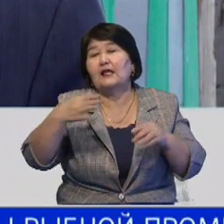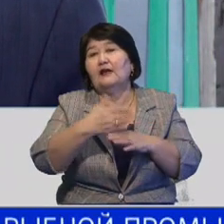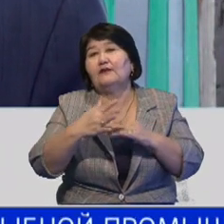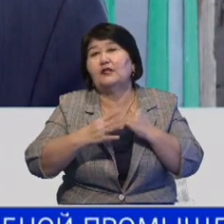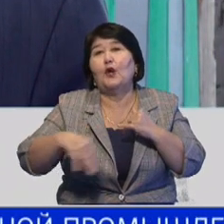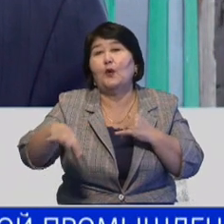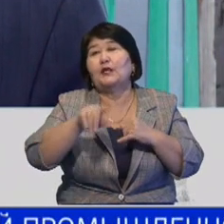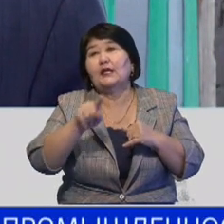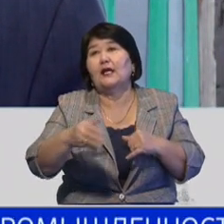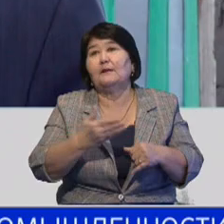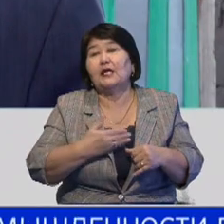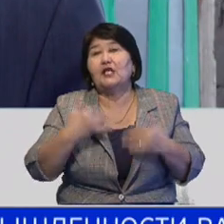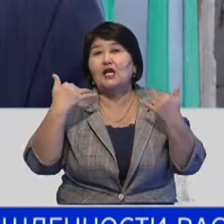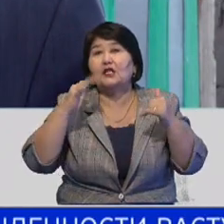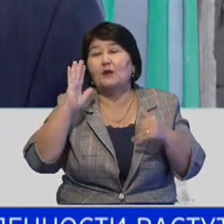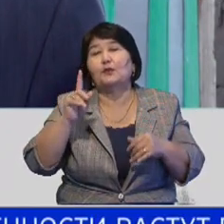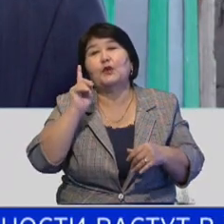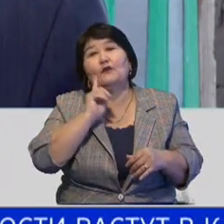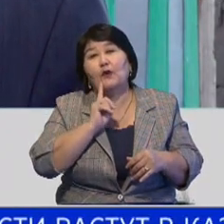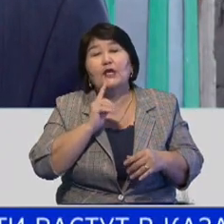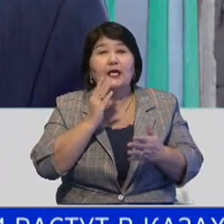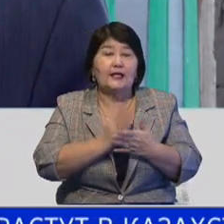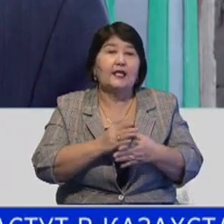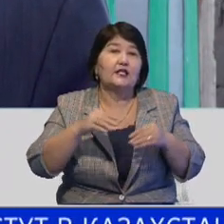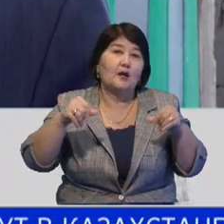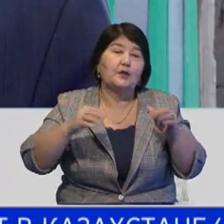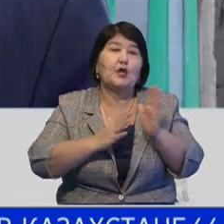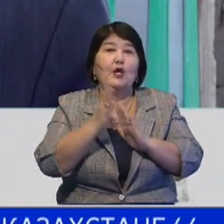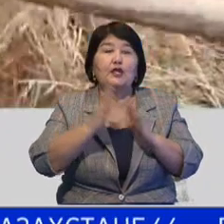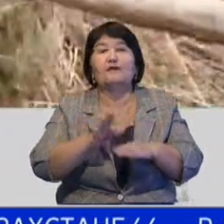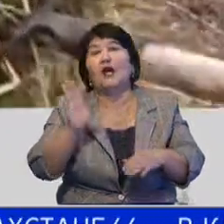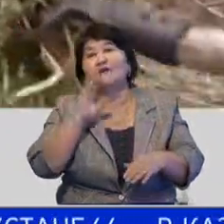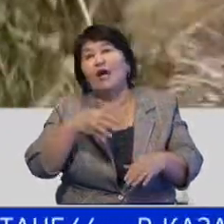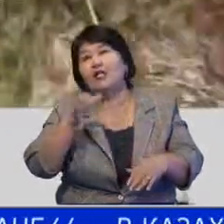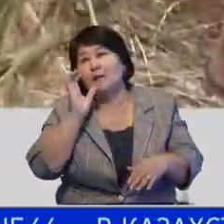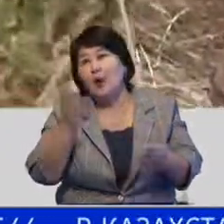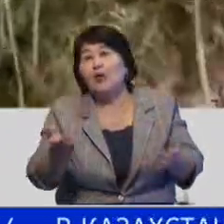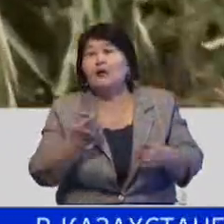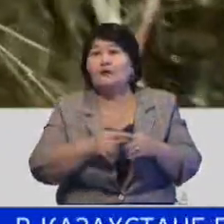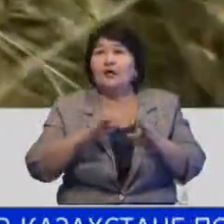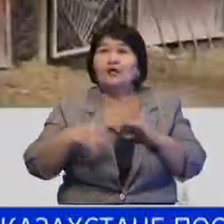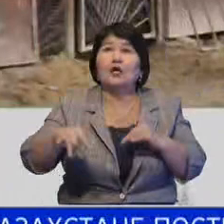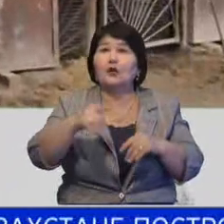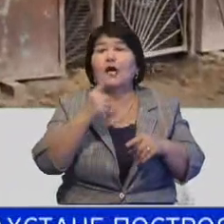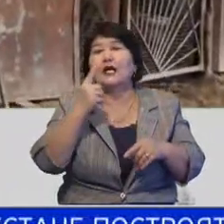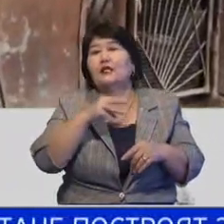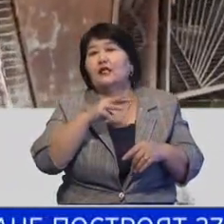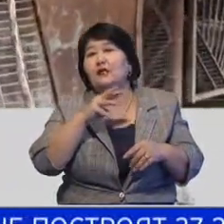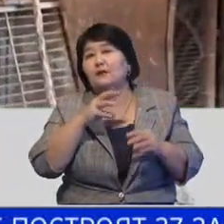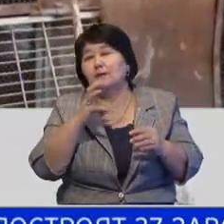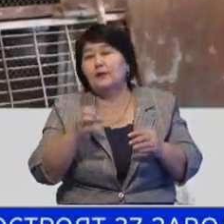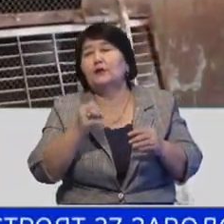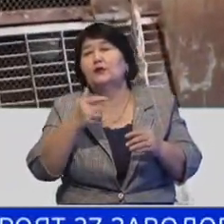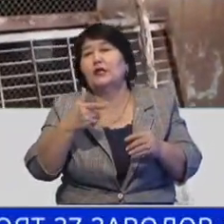участках Там наша живности будет вольготно есть и песок и трава и водопой в целом в районе 1 520.000